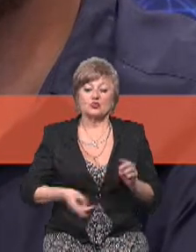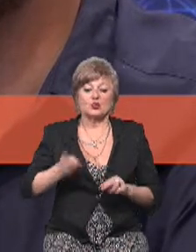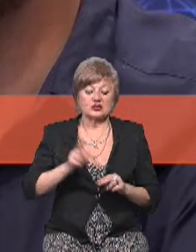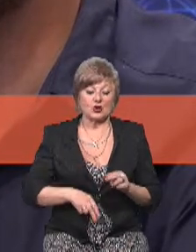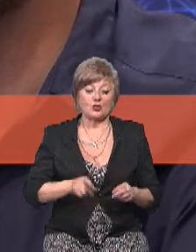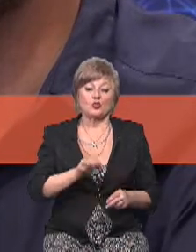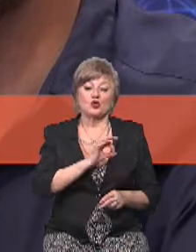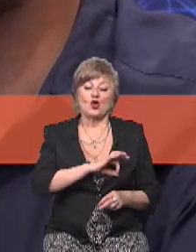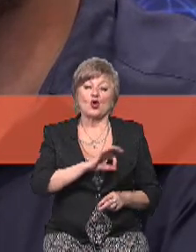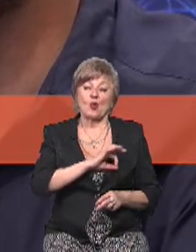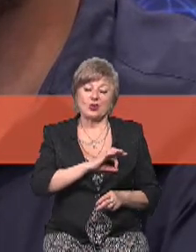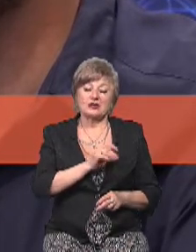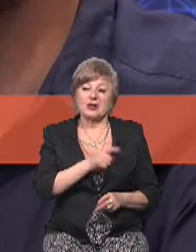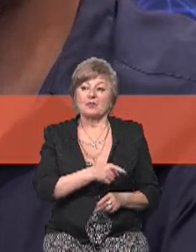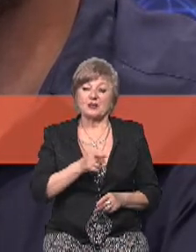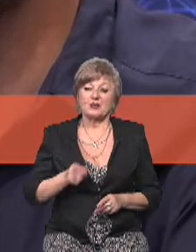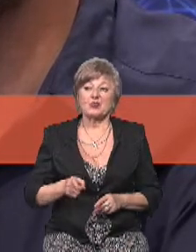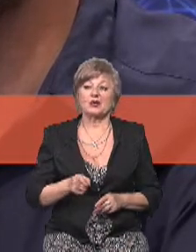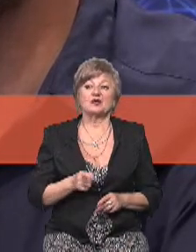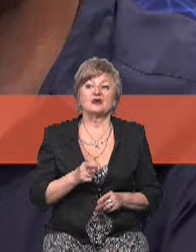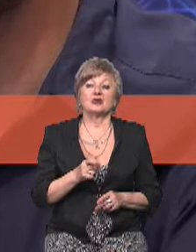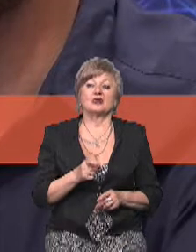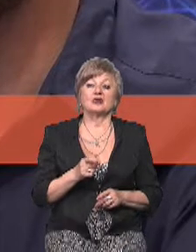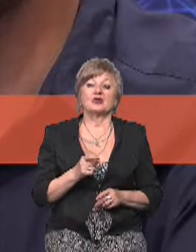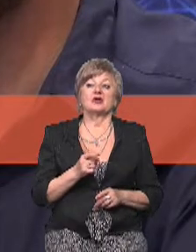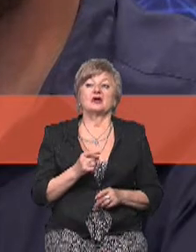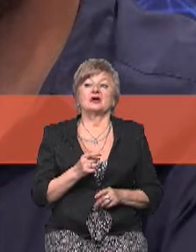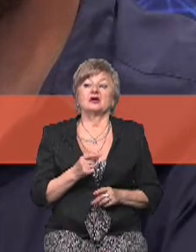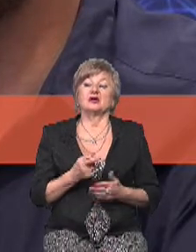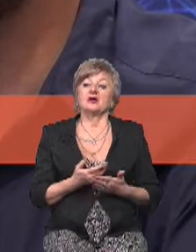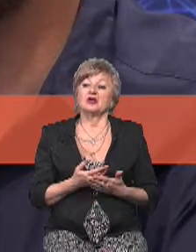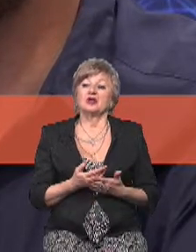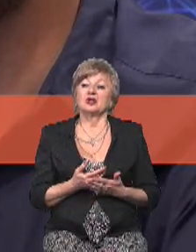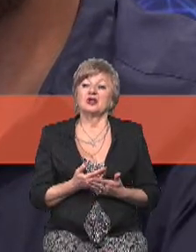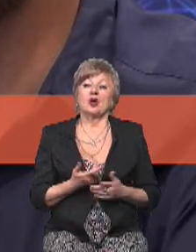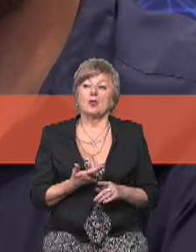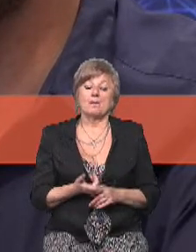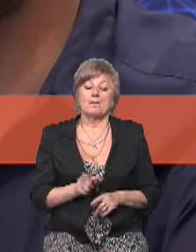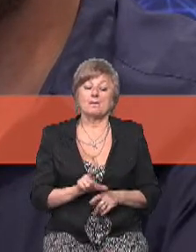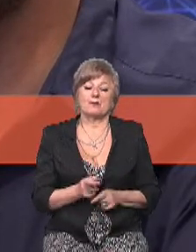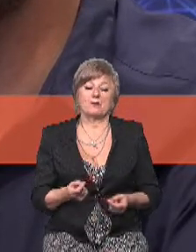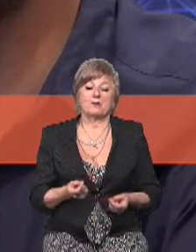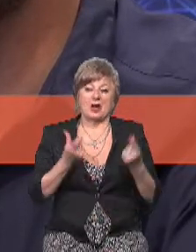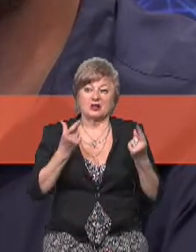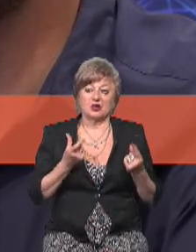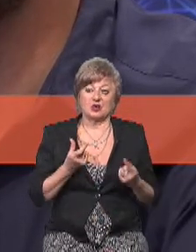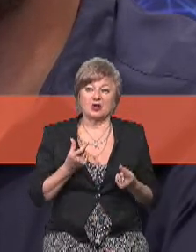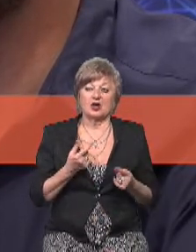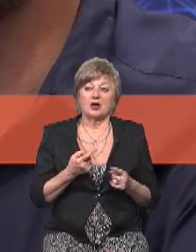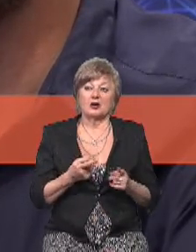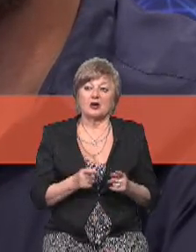період, розмитнено було всього по Україні 3,9 тисяч автомобілів. Це дуже мала кількість, порівняно з